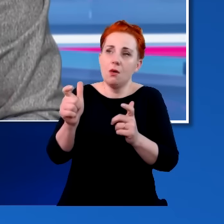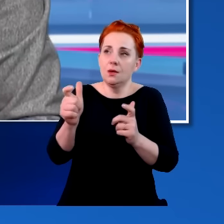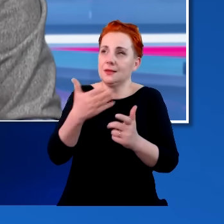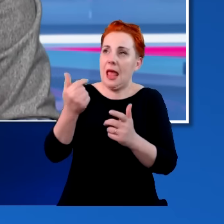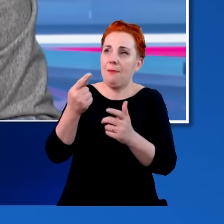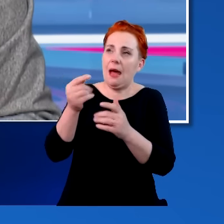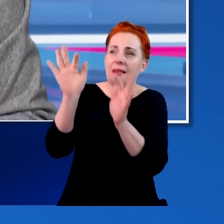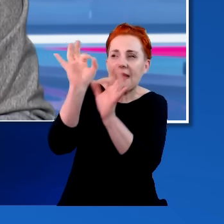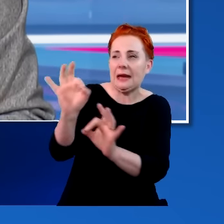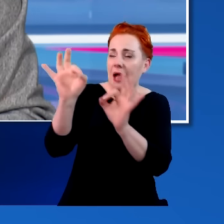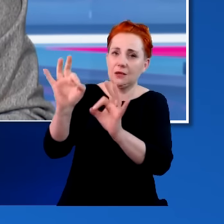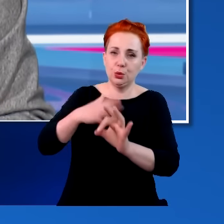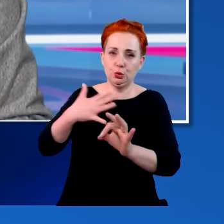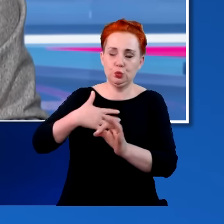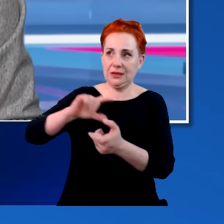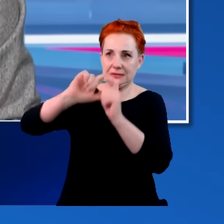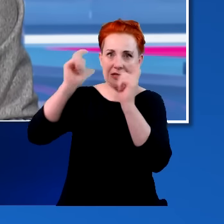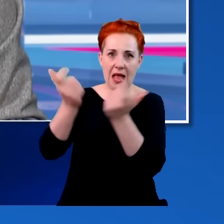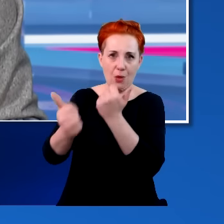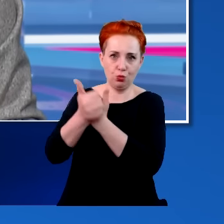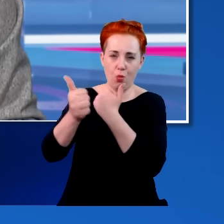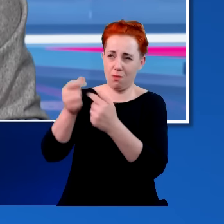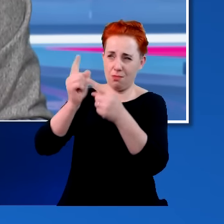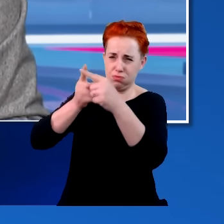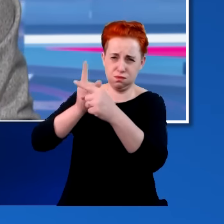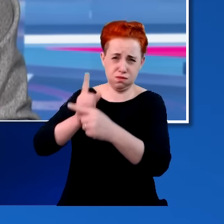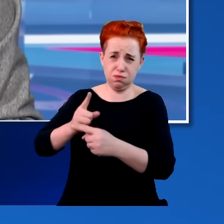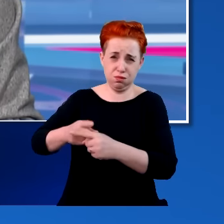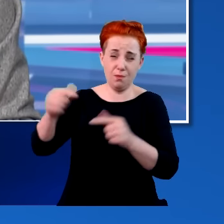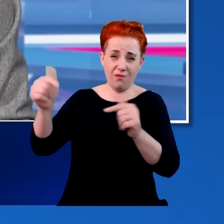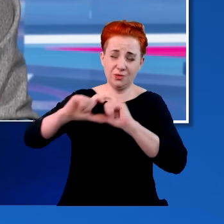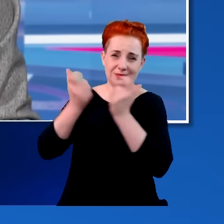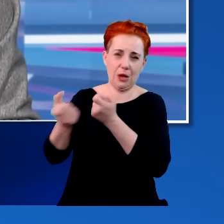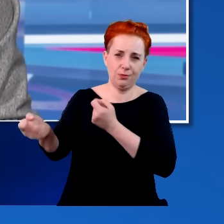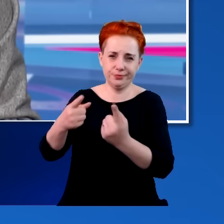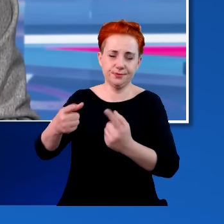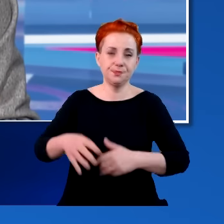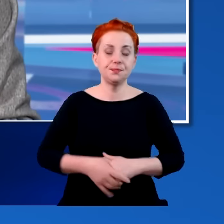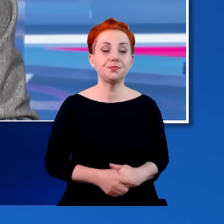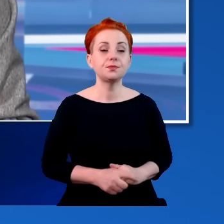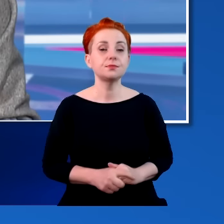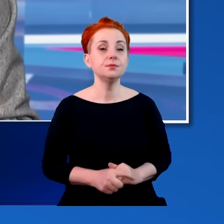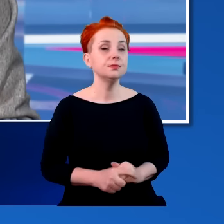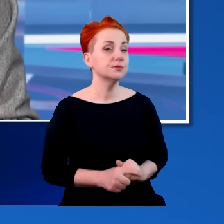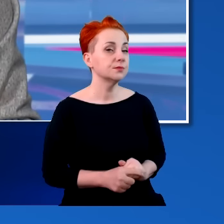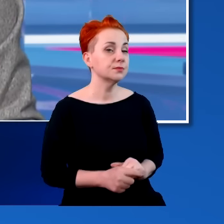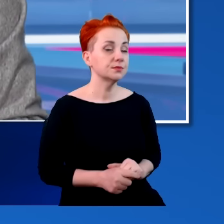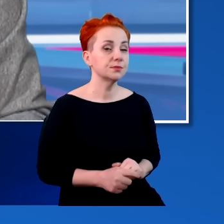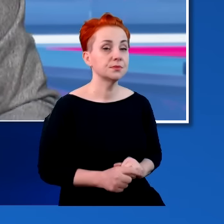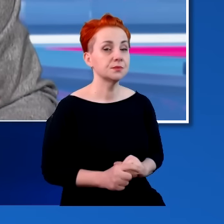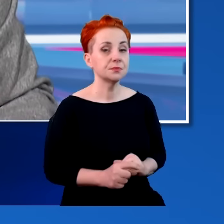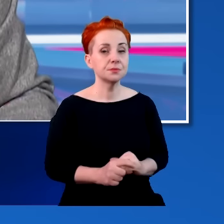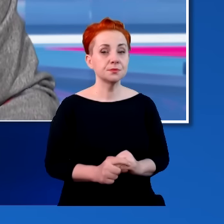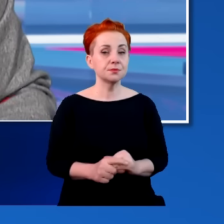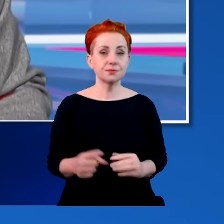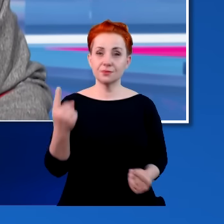ale załóżmy, że jakaś propozycja konkretna może się pojawić, tak czy nie? Nie sądzę, że tutaj mamy jakieś